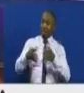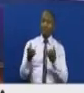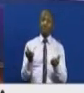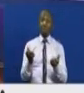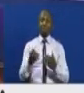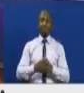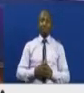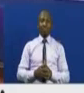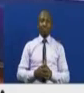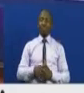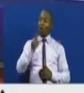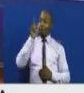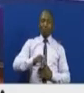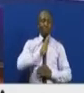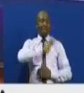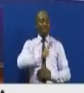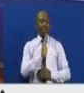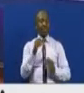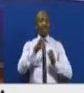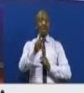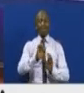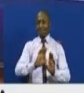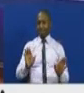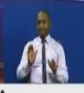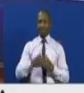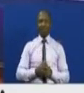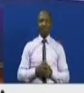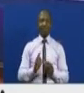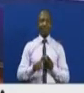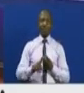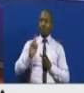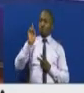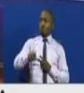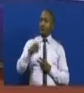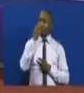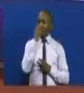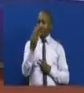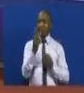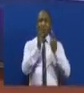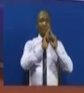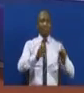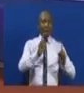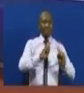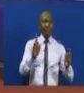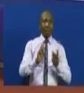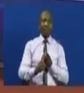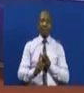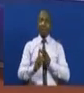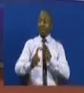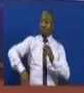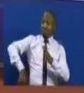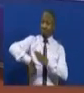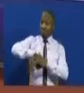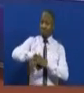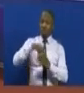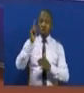Kuna timu ambayo watu wameridhika kuwa na timu. Haya, kumekuwepo na mtazamo mbalimbali kwamba katika kandanda kuna